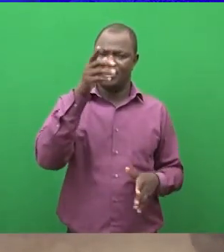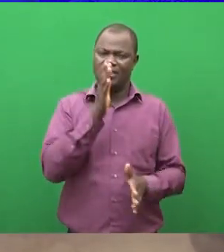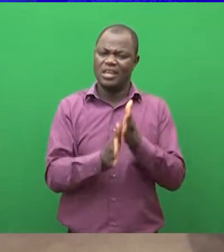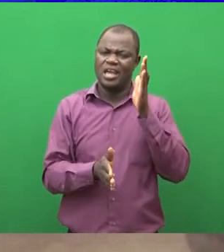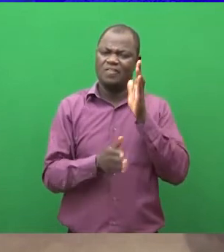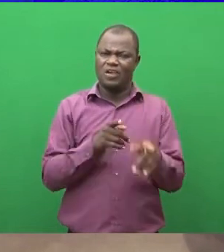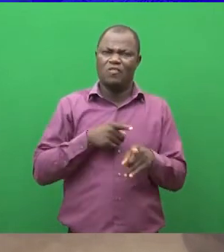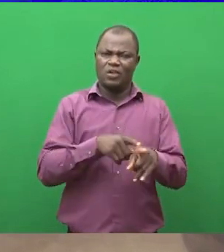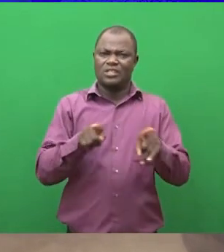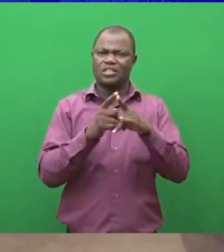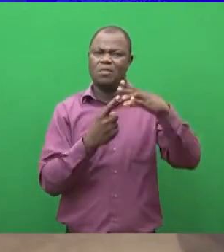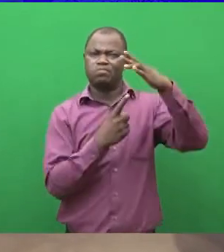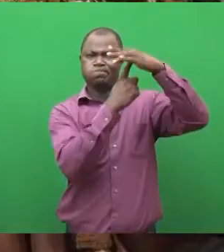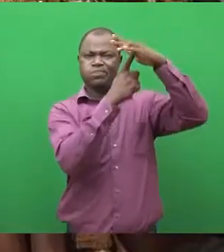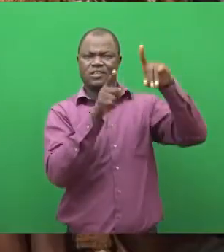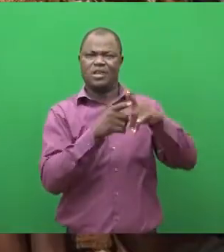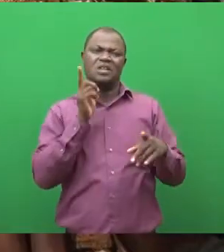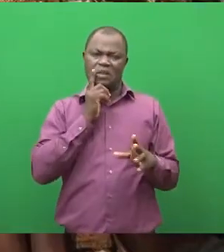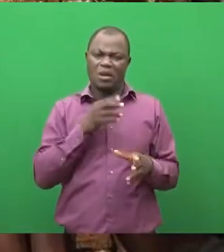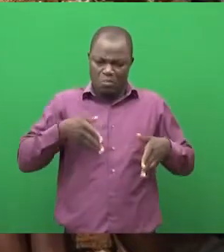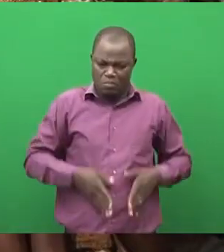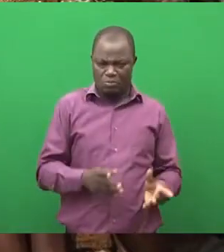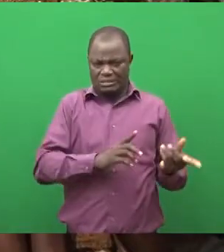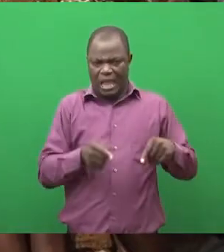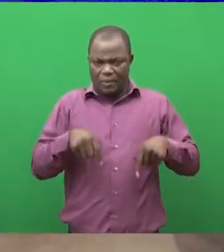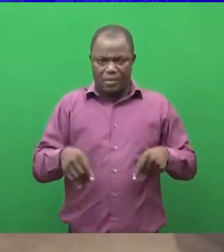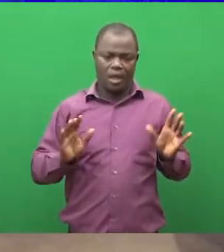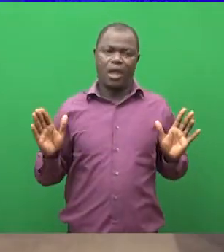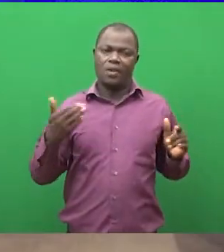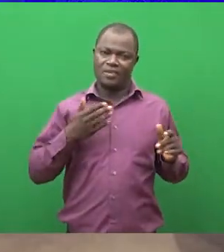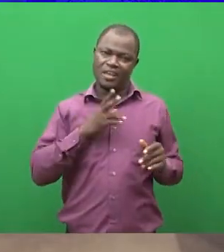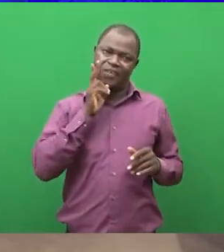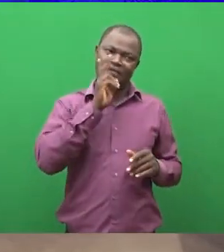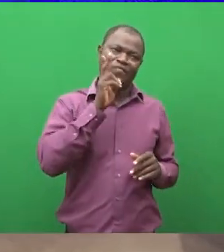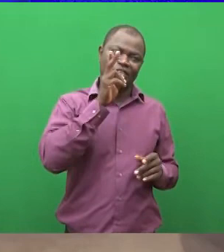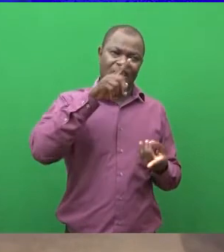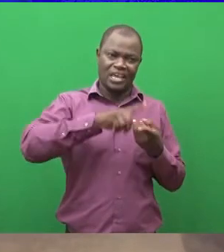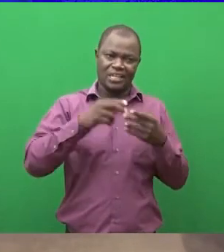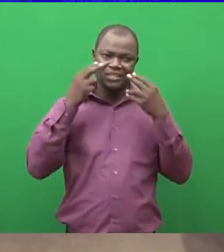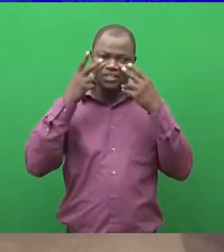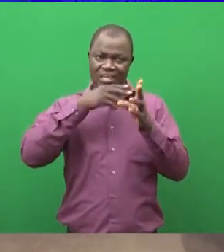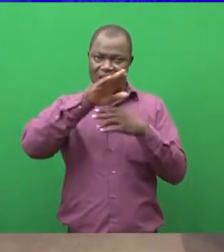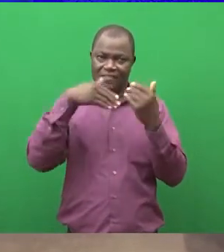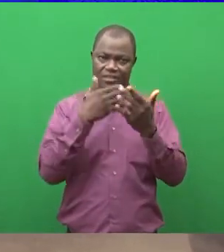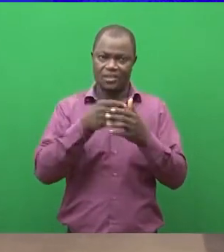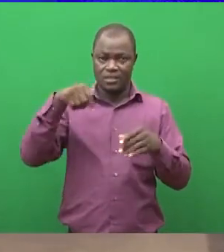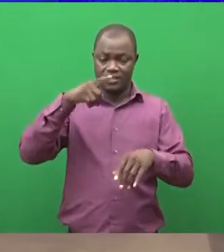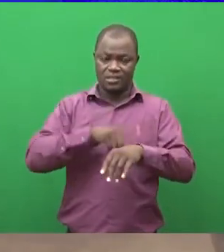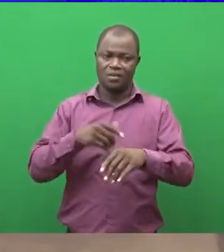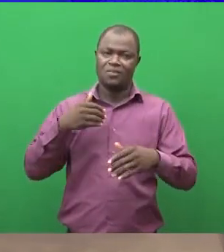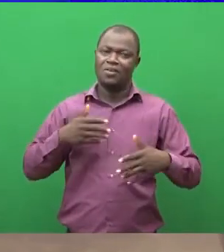sehohwaka. Pawamera ndipo pawamera. Ngatifambei fambei nai. Tichiona nzvimbo dzedu. Regai nditore mukana